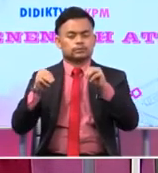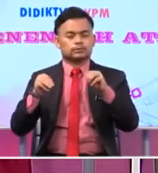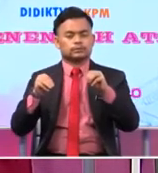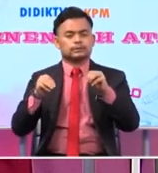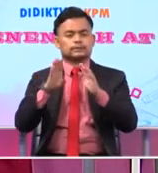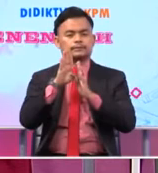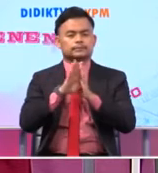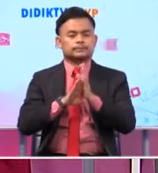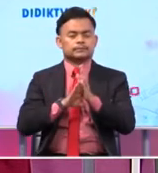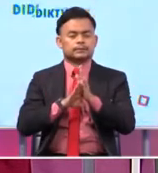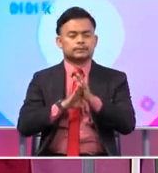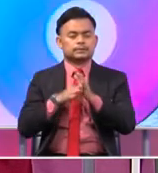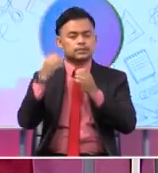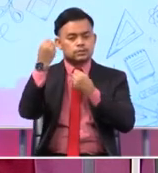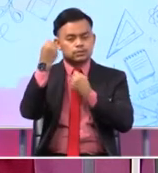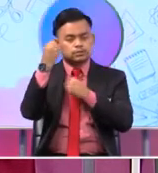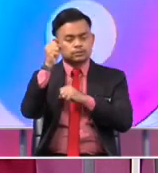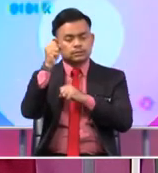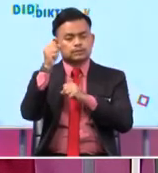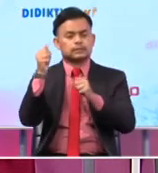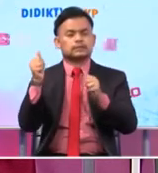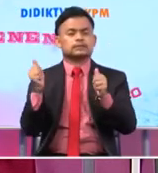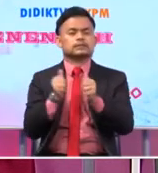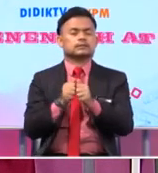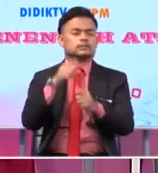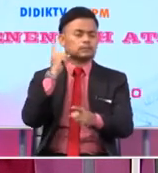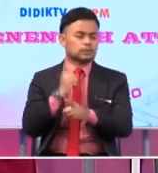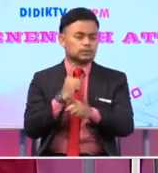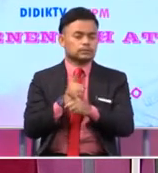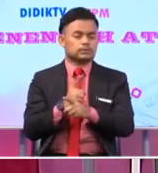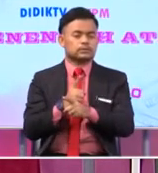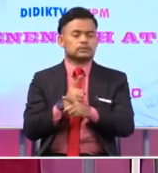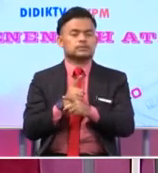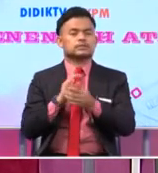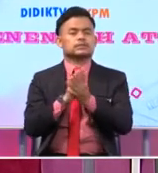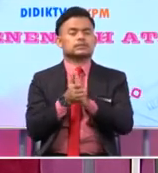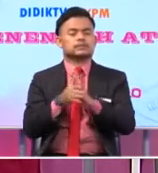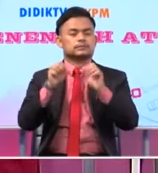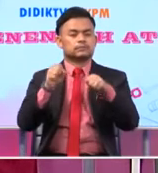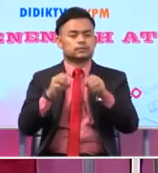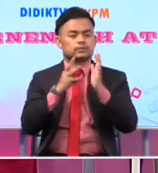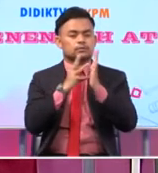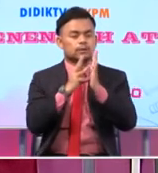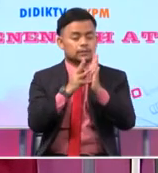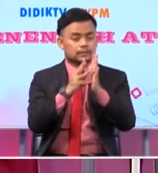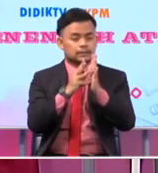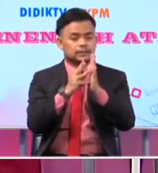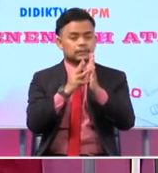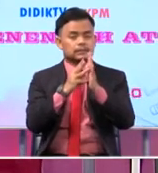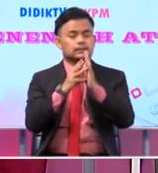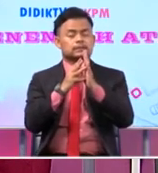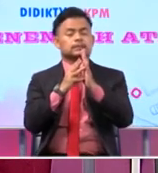Berusaha atau berlakukan sesuatu dengan sungguh-sungguh supaya dapat mewakili dengerin negara ataupun